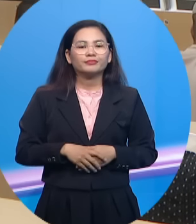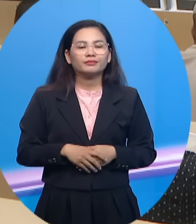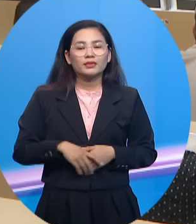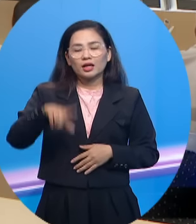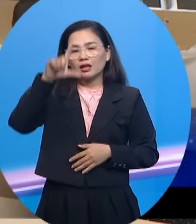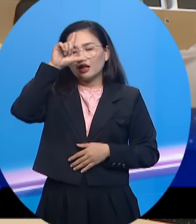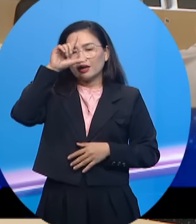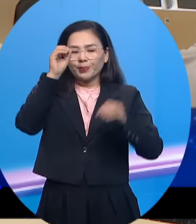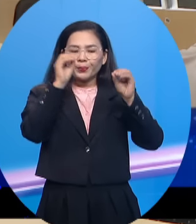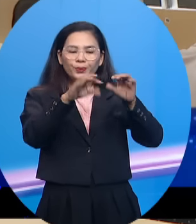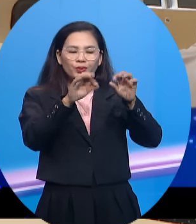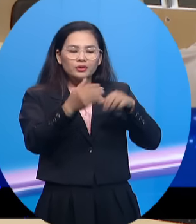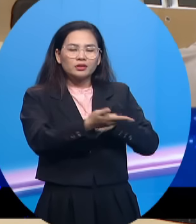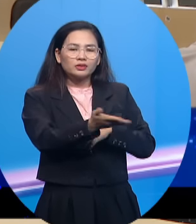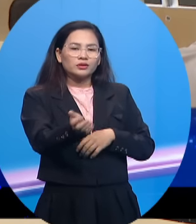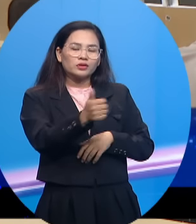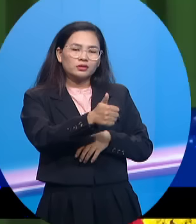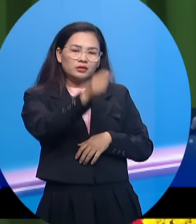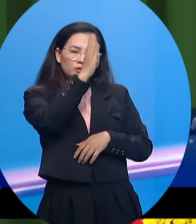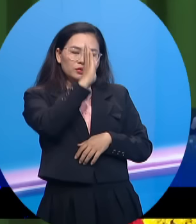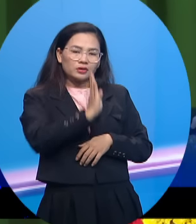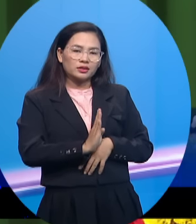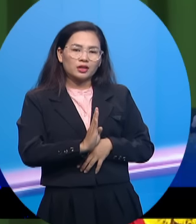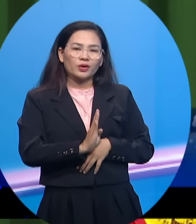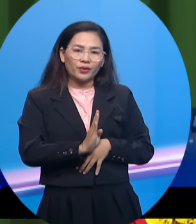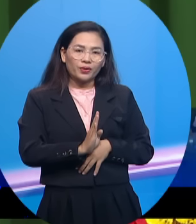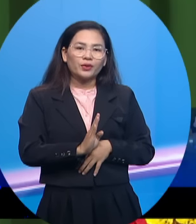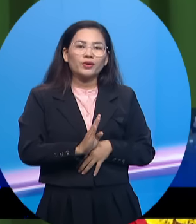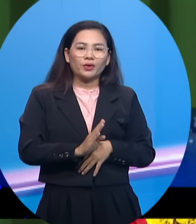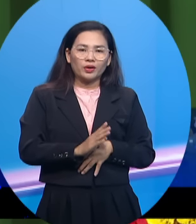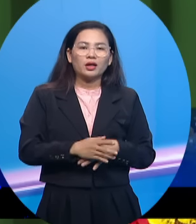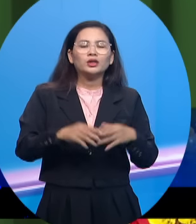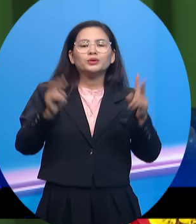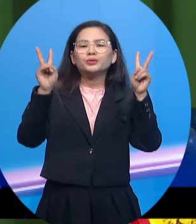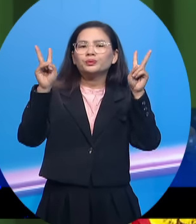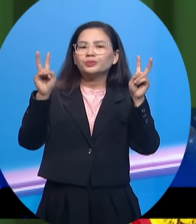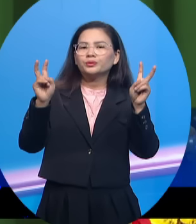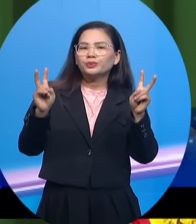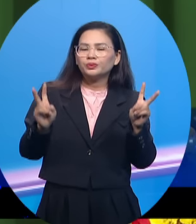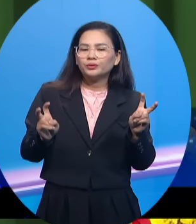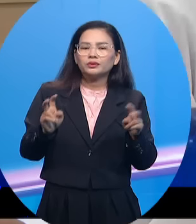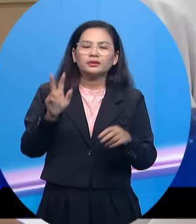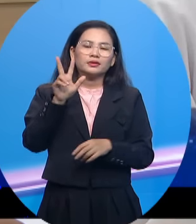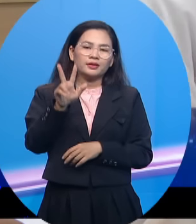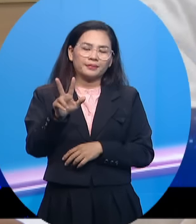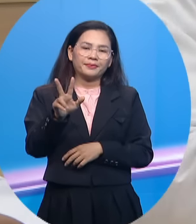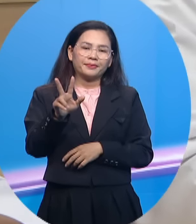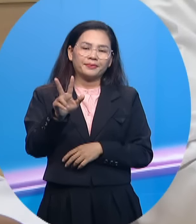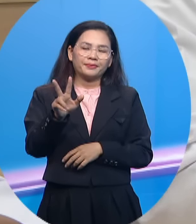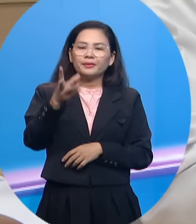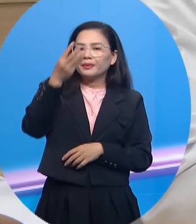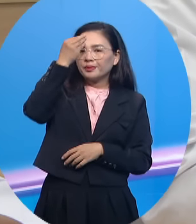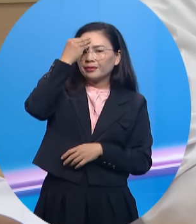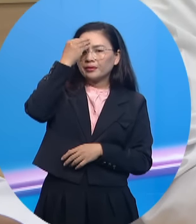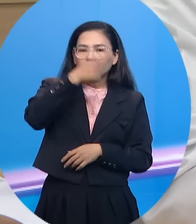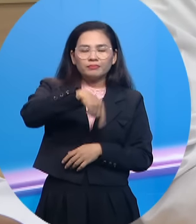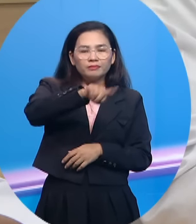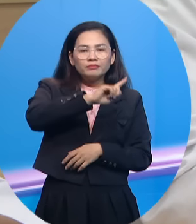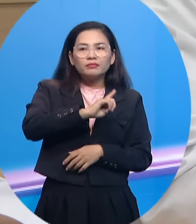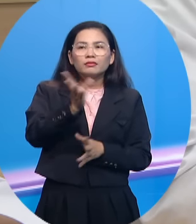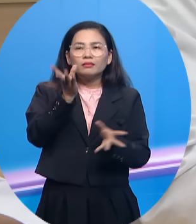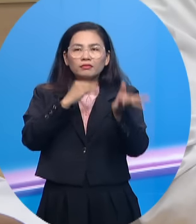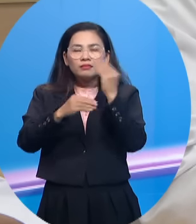Lớp bồi dưỡng khai giảng từ ngày 13 tháng 8, bế giảng vào ngày 16 tháng 8 năm 2024, bao gồm 8 chuyên đề học. Học viên được phổ biến